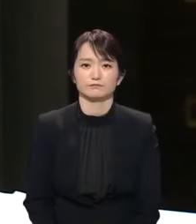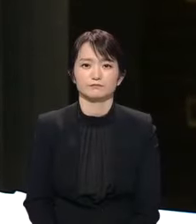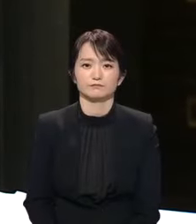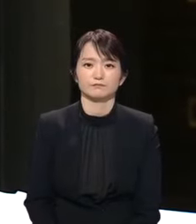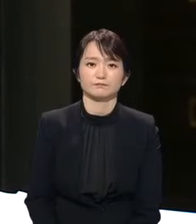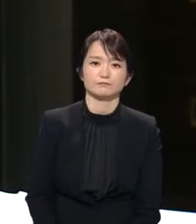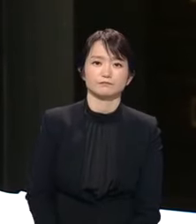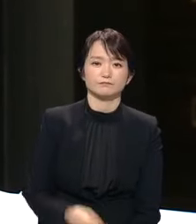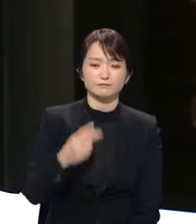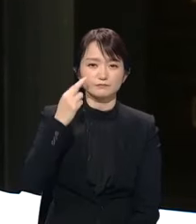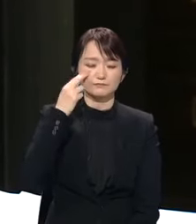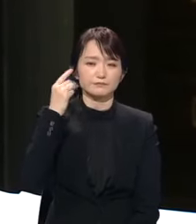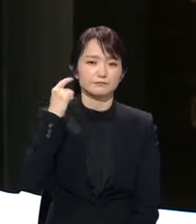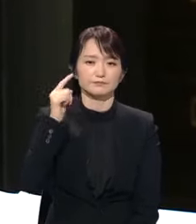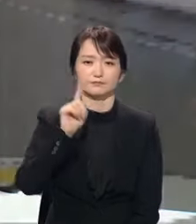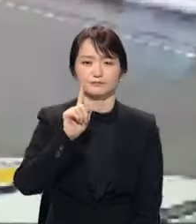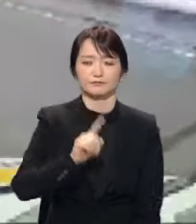미국으로 가보시죠.